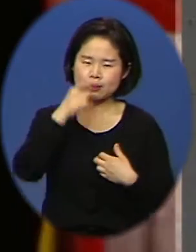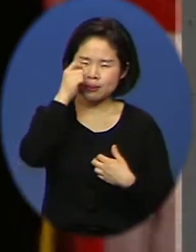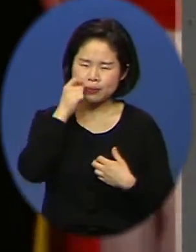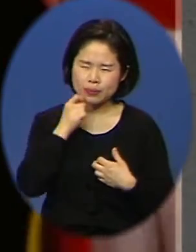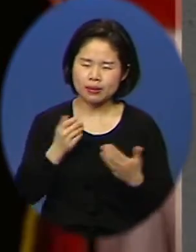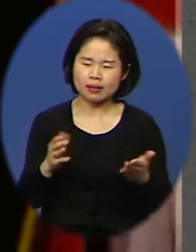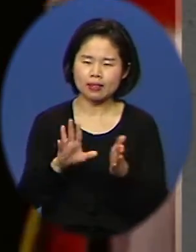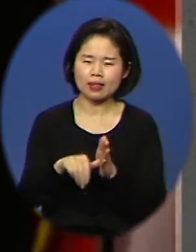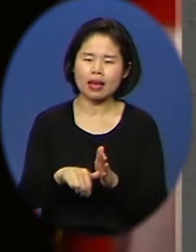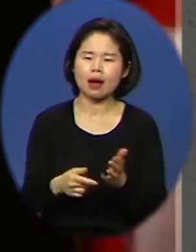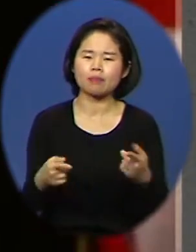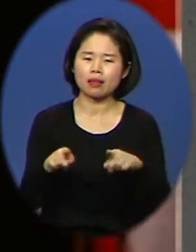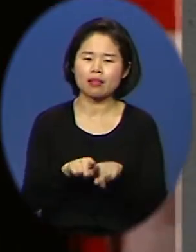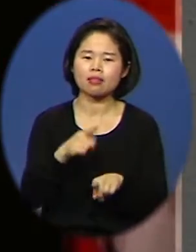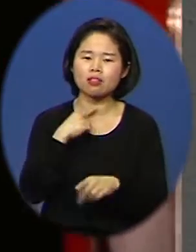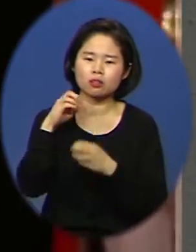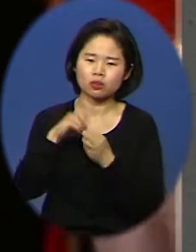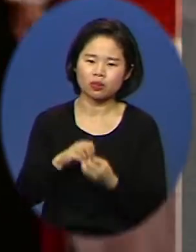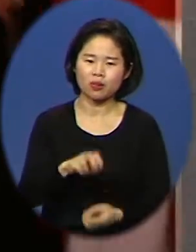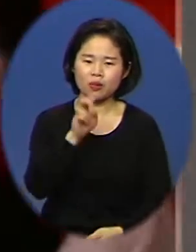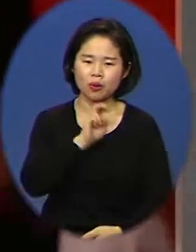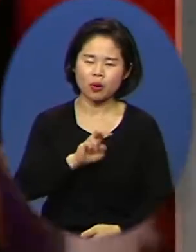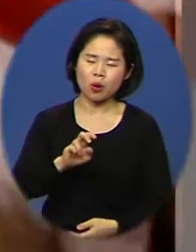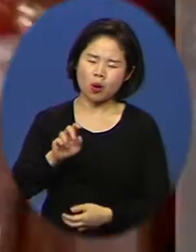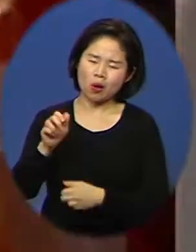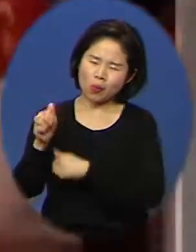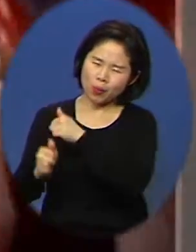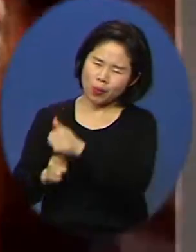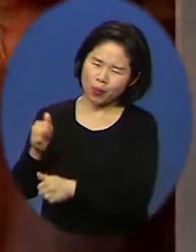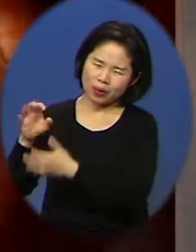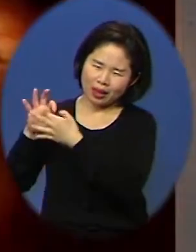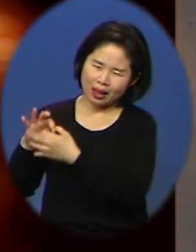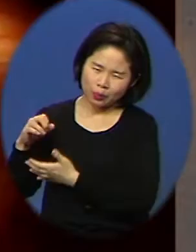소리. 오래도록 보존됐으면 좋겠습니다.